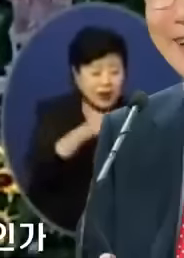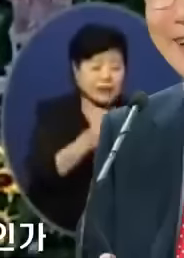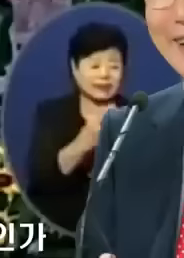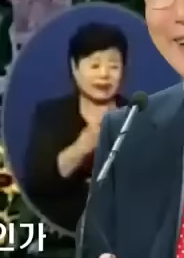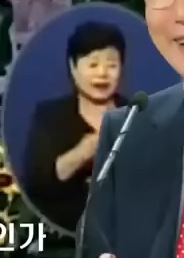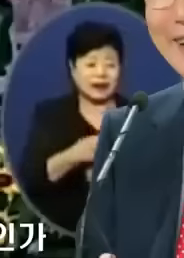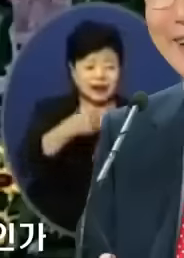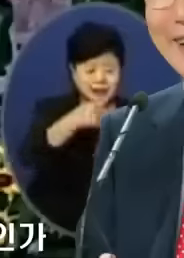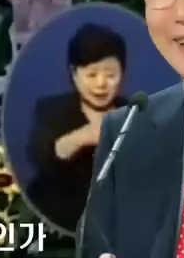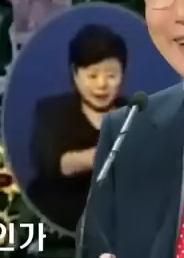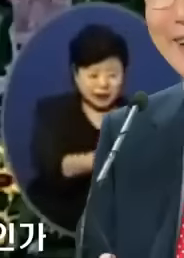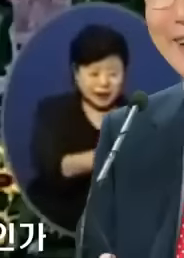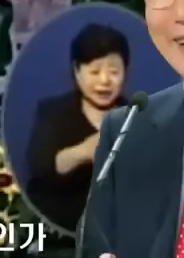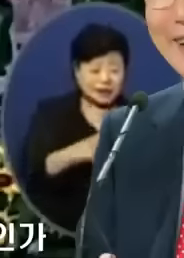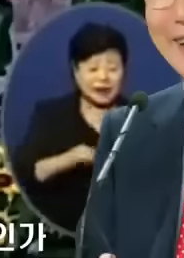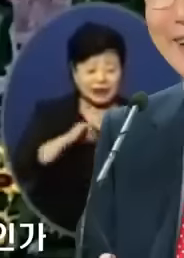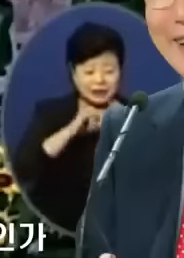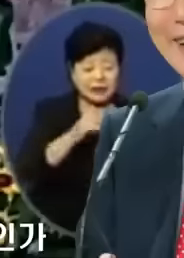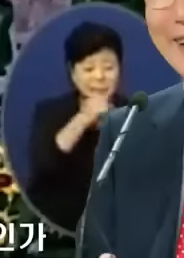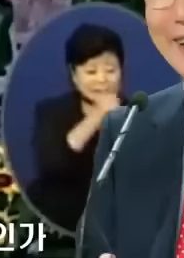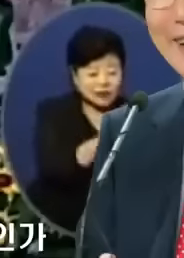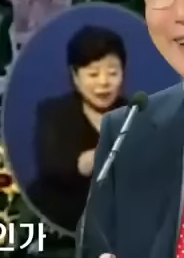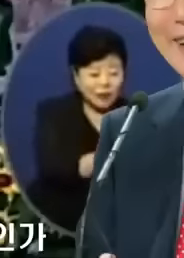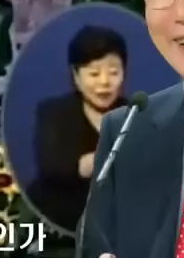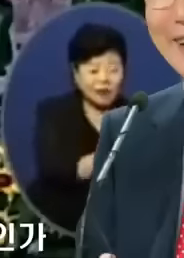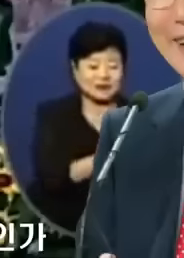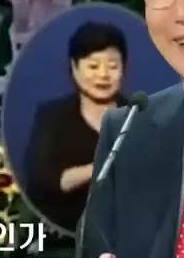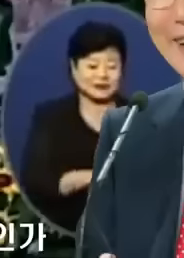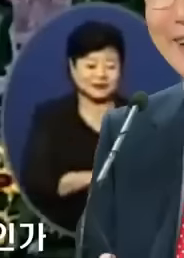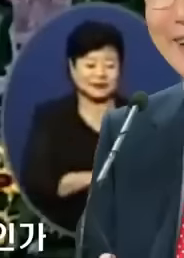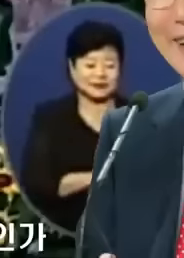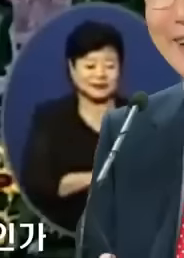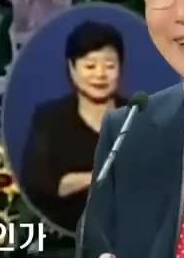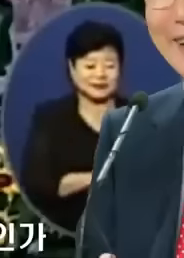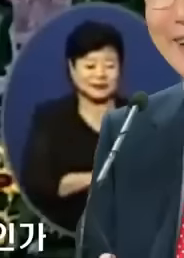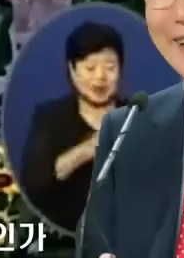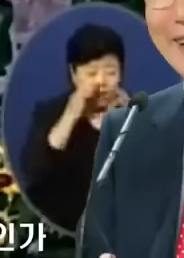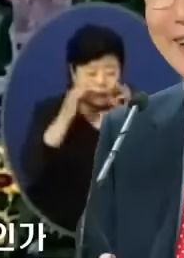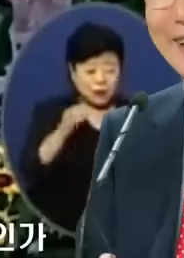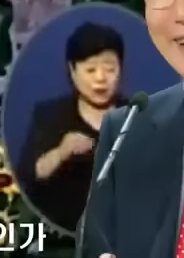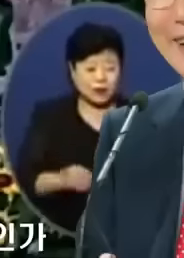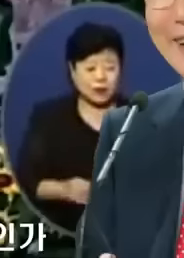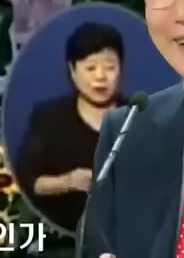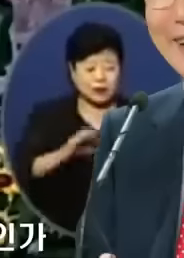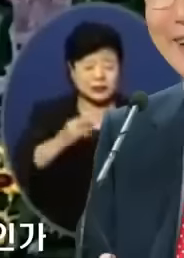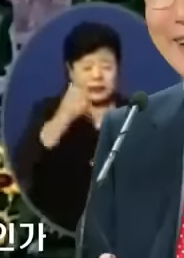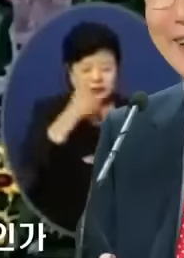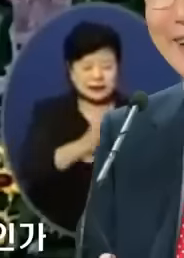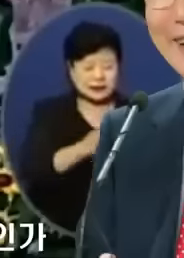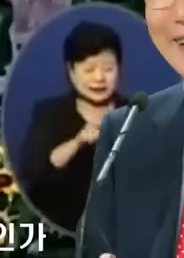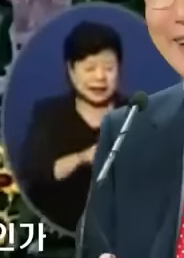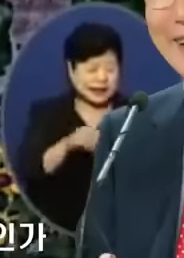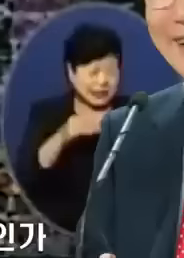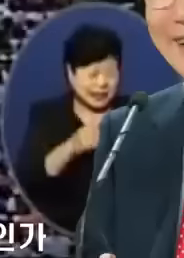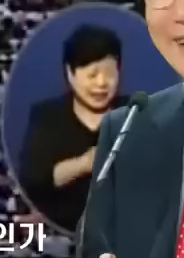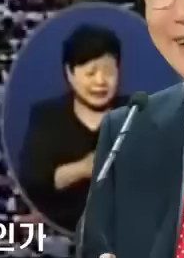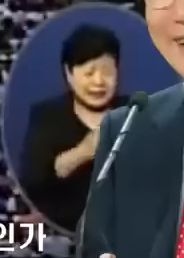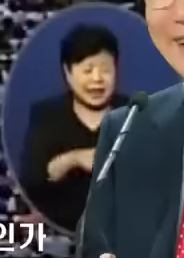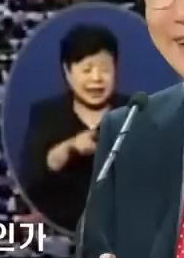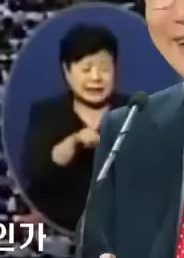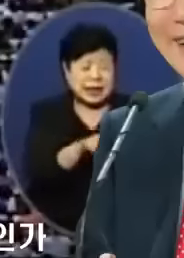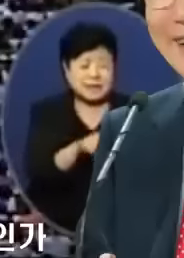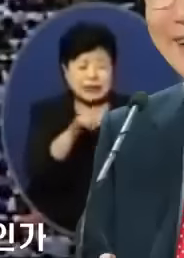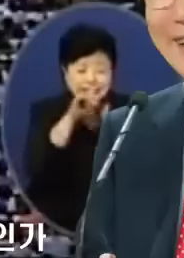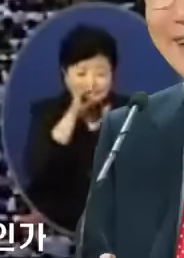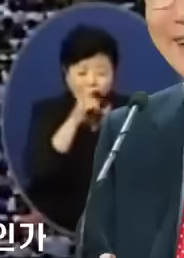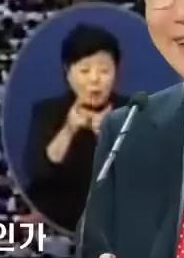환난을 당하나 담대하라. 내가 세상을 이겼노라. 볼지어다 세상 끝날까지 내가 너희와 항상 같이 있겠다고